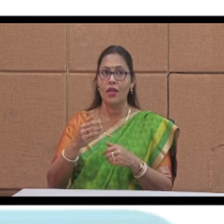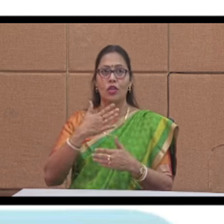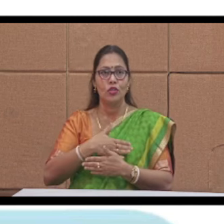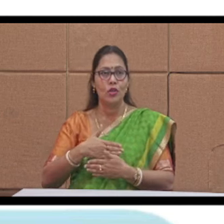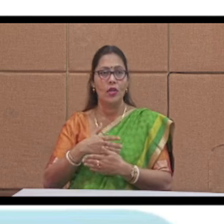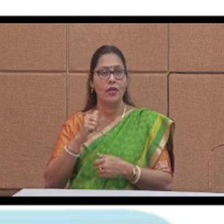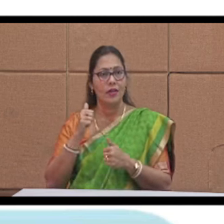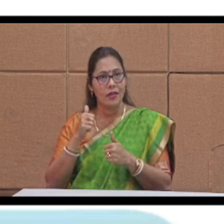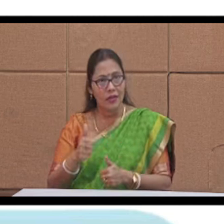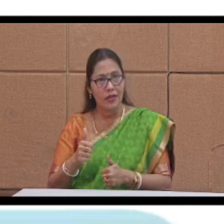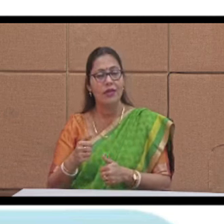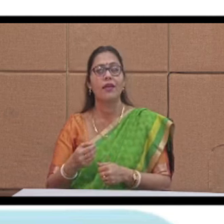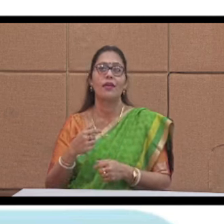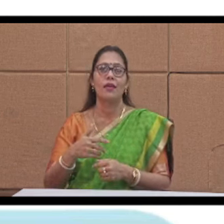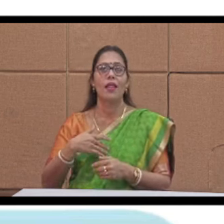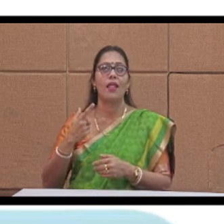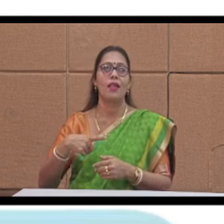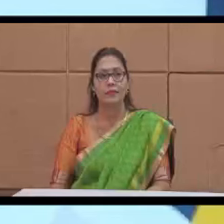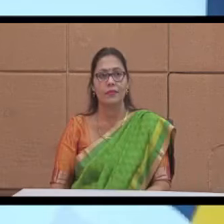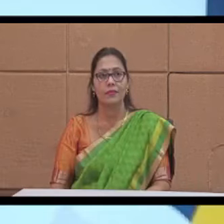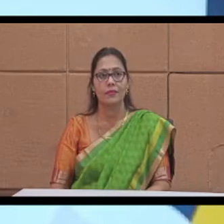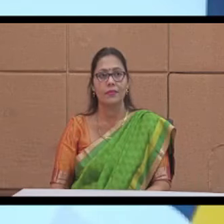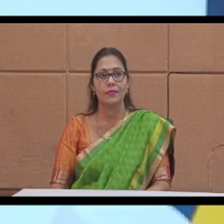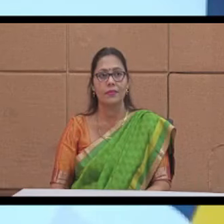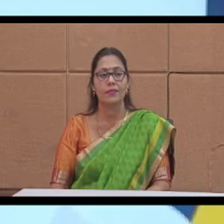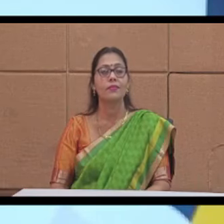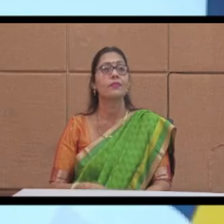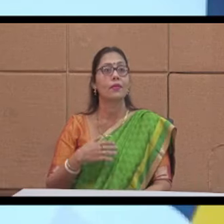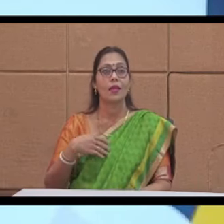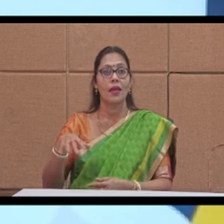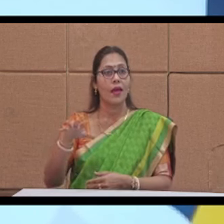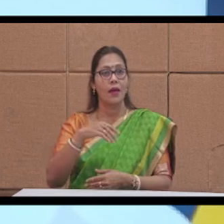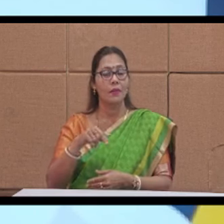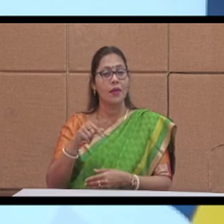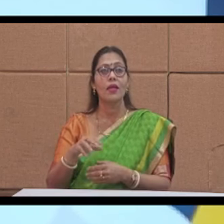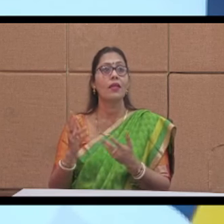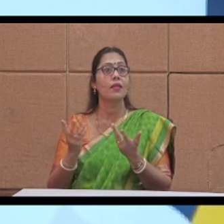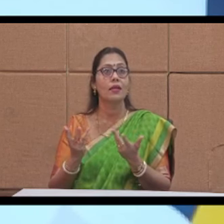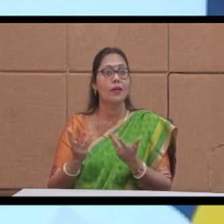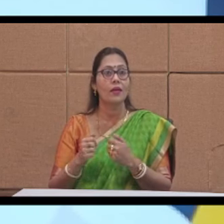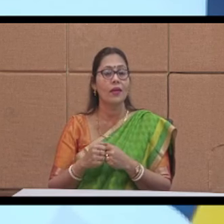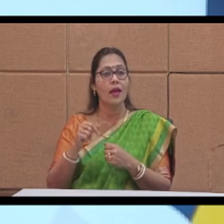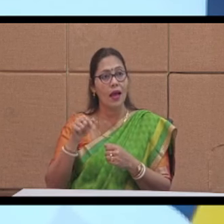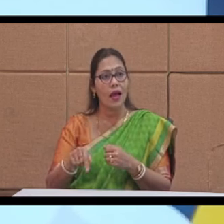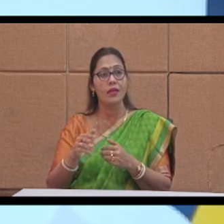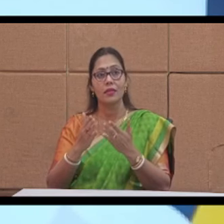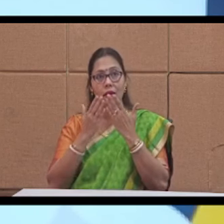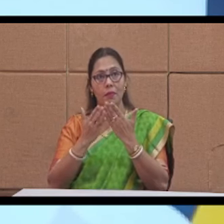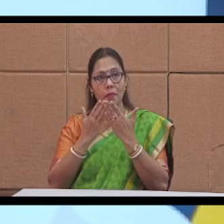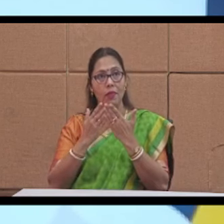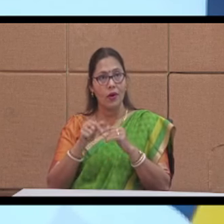খাওয়া এবং খাদ্য হজম করা আমরা তাহলে আজকের